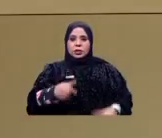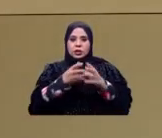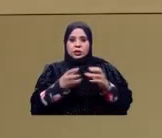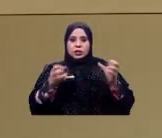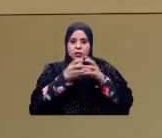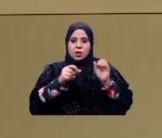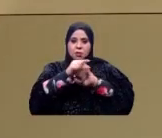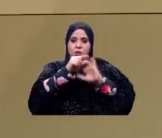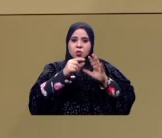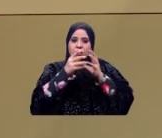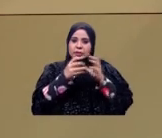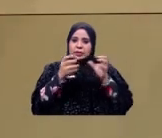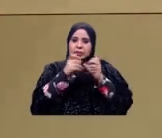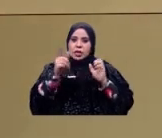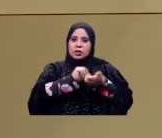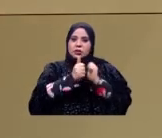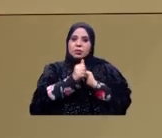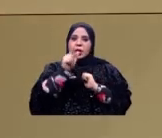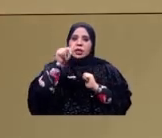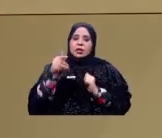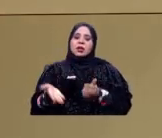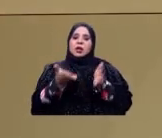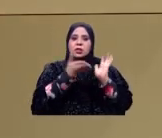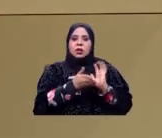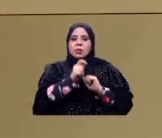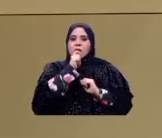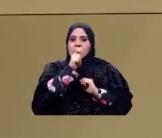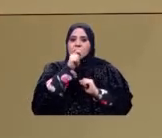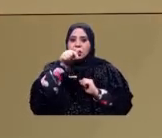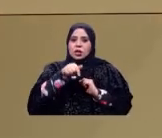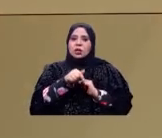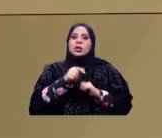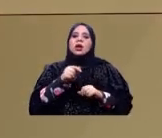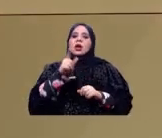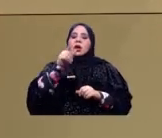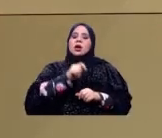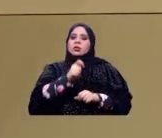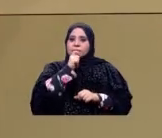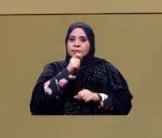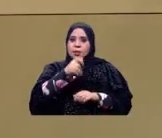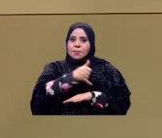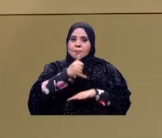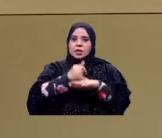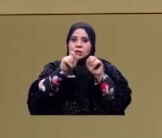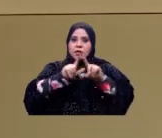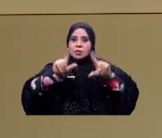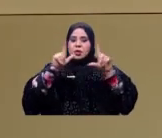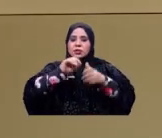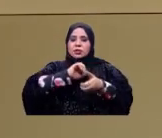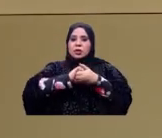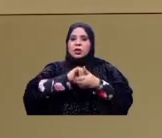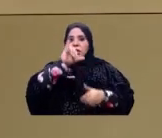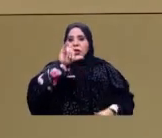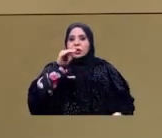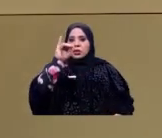وللإطلاع أكثر على تفاصيل السباق ينضم إلينا على الهواء مباشرة مراسل مركز الأخبار